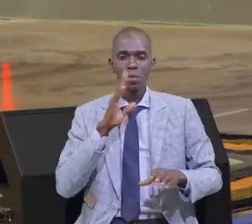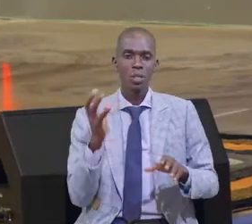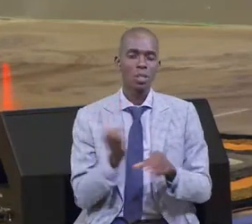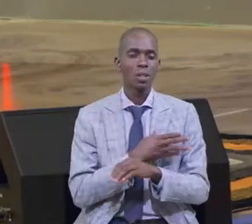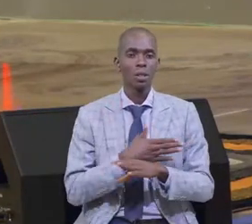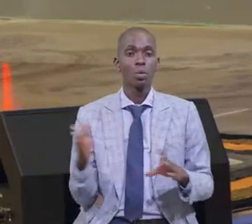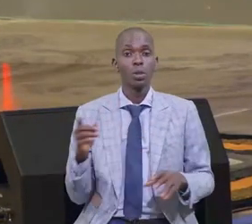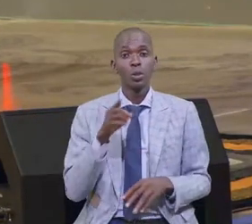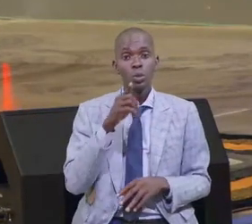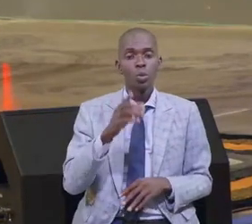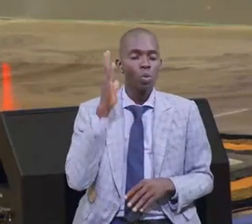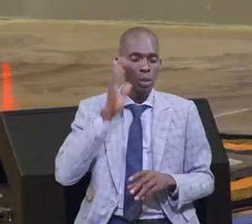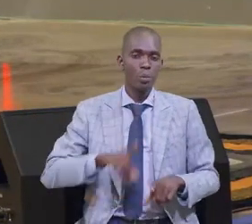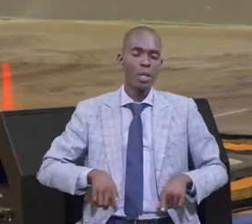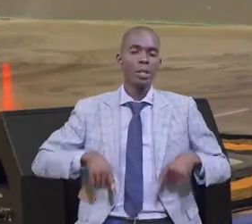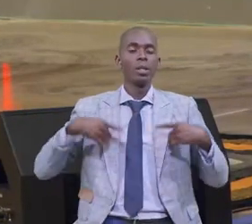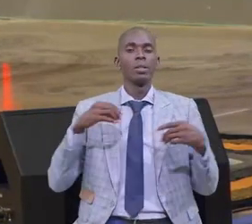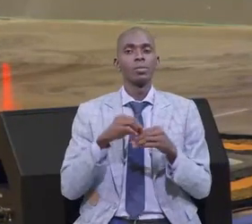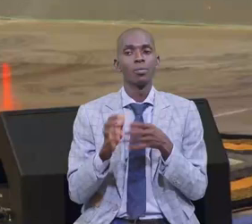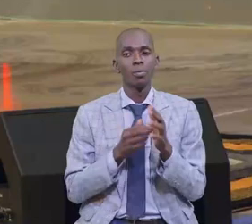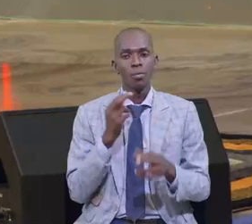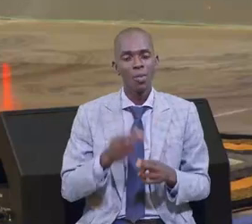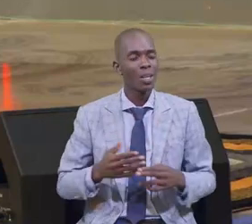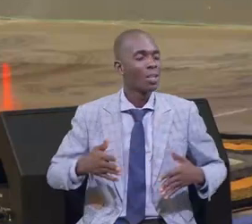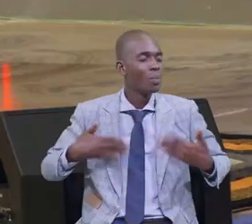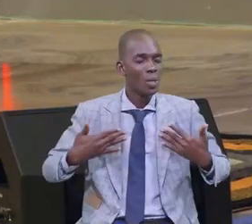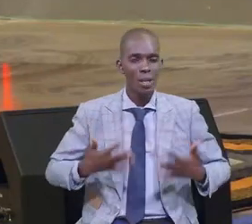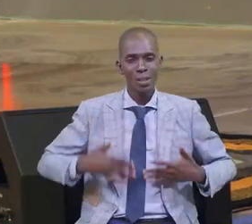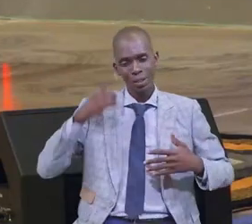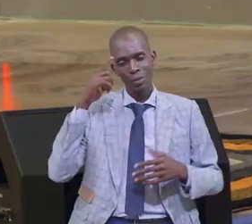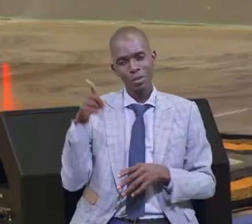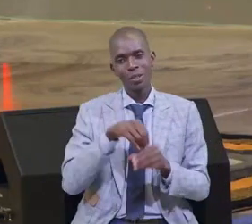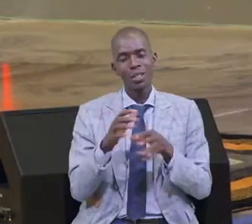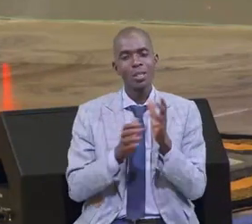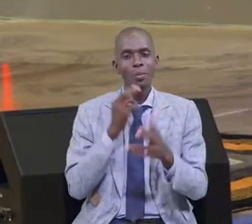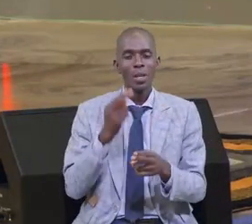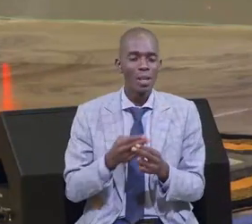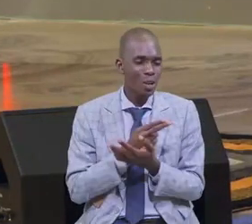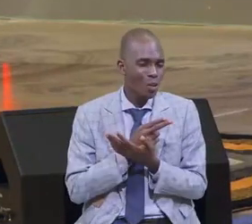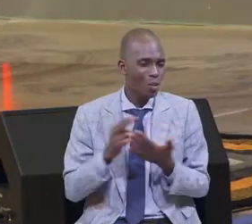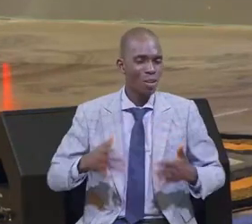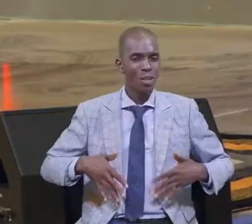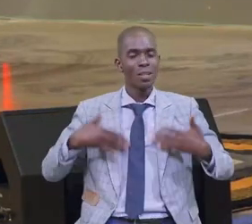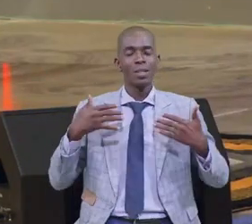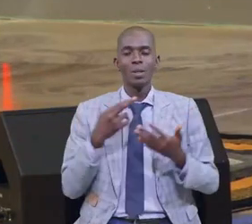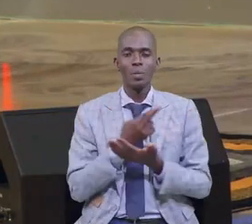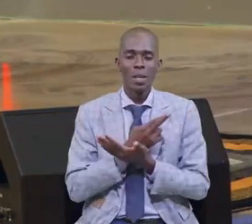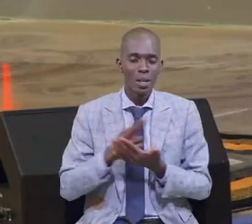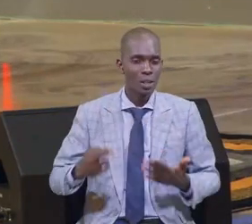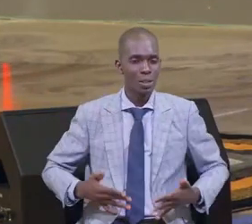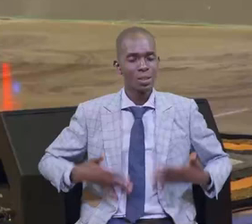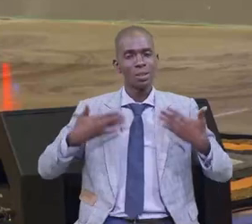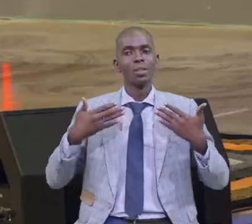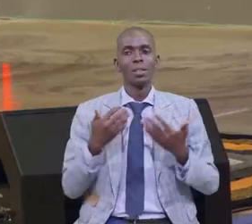disparaître. Vous allez vivre une vie heureuse, une vie sainte, une vie de